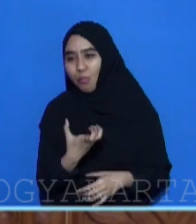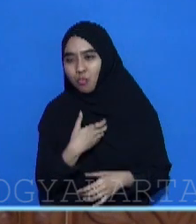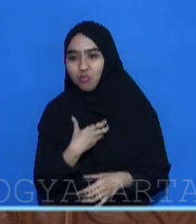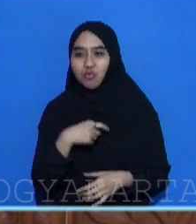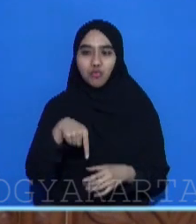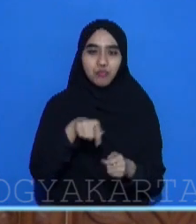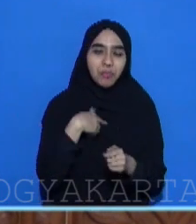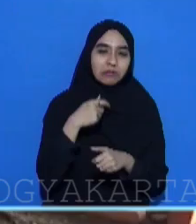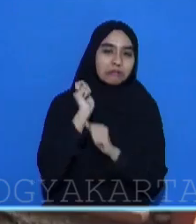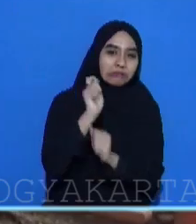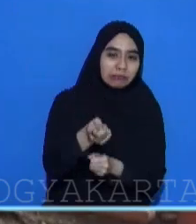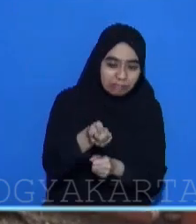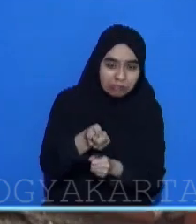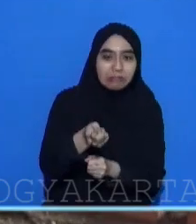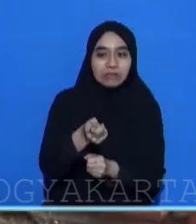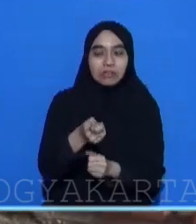ing